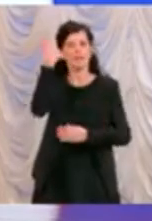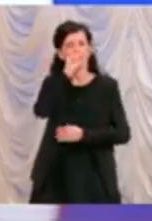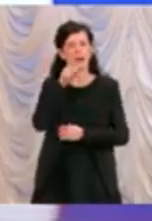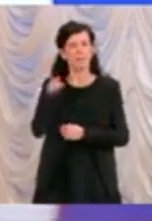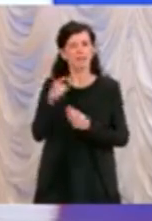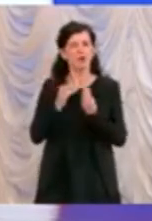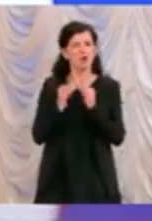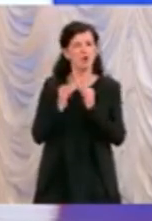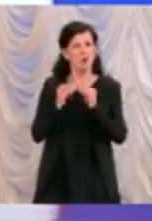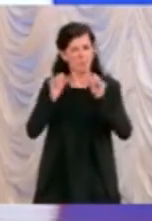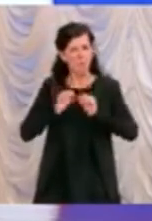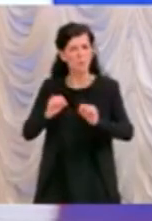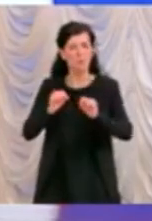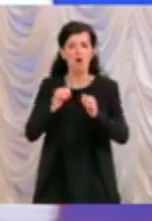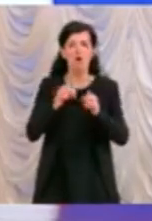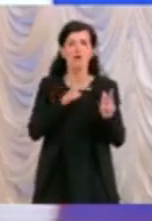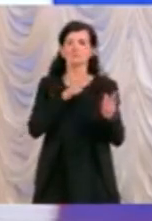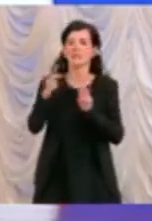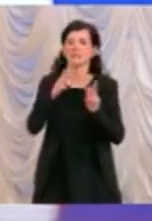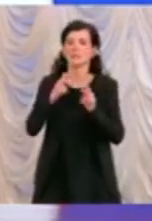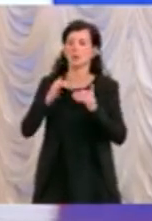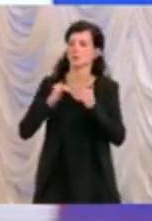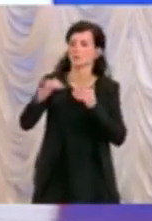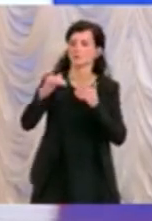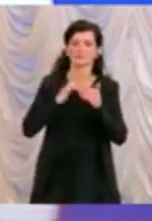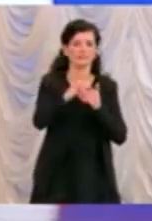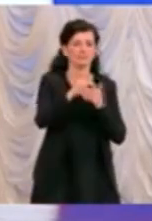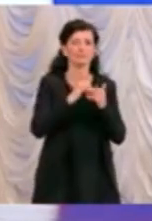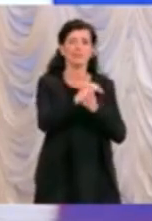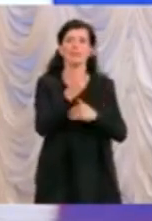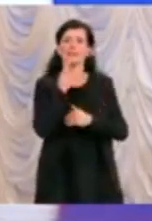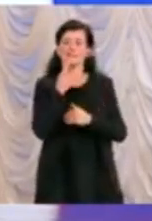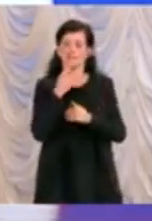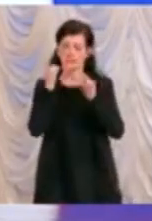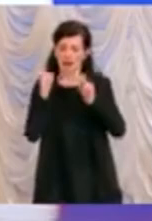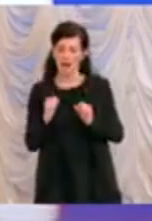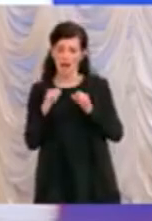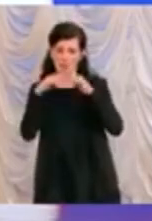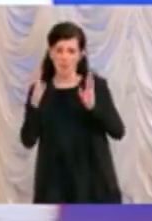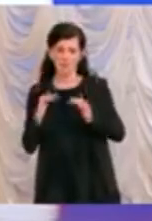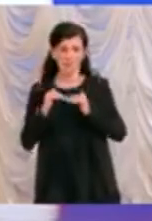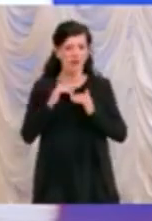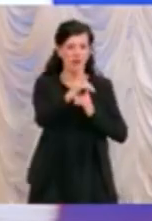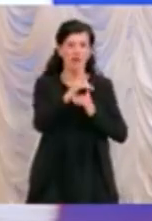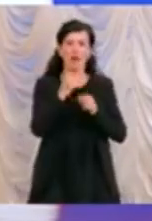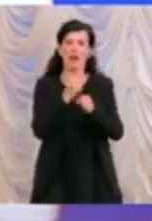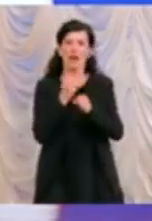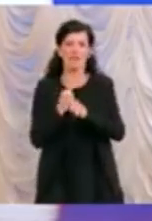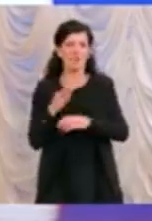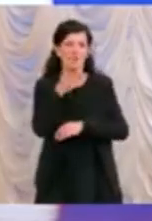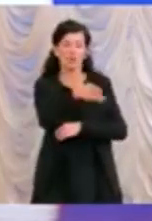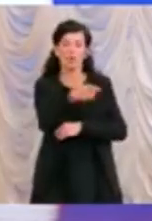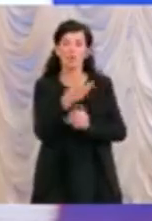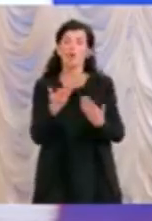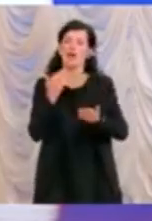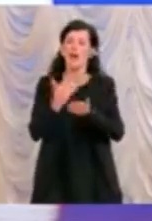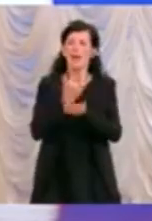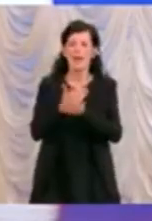incentivare gli spostamenti per chi abita in prossimità dei luoghi di lavoro evitando quei mezzi che ovviamente creano